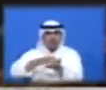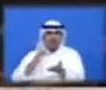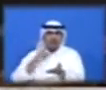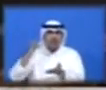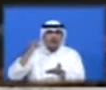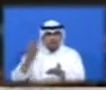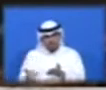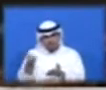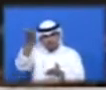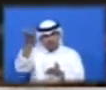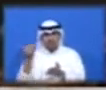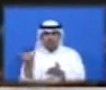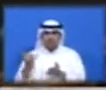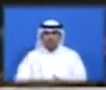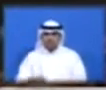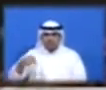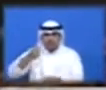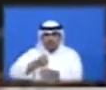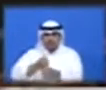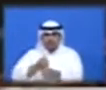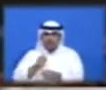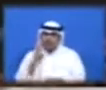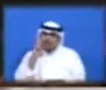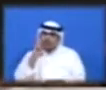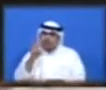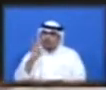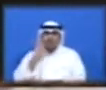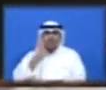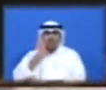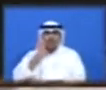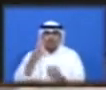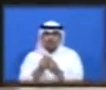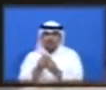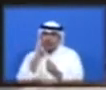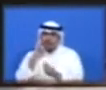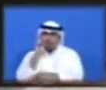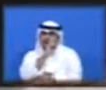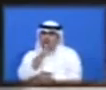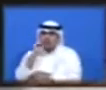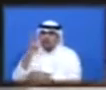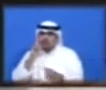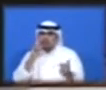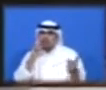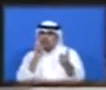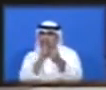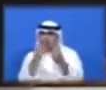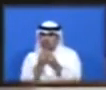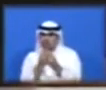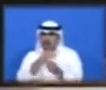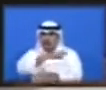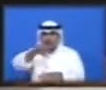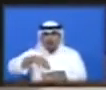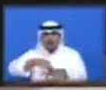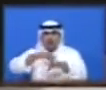من أجل تحديد هذه المضامين، مضامين الخطاب الإعلامي والالتقاء بفرق الإعداد